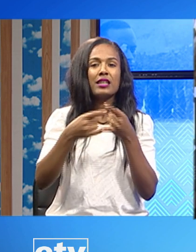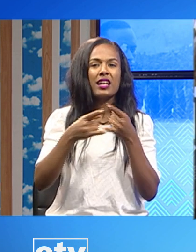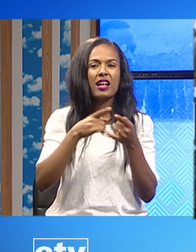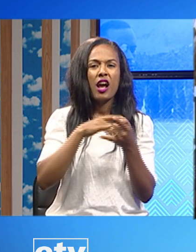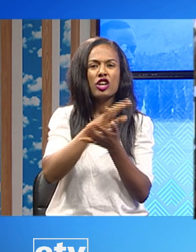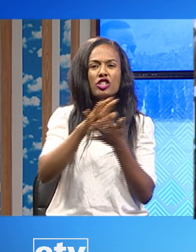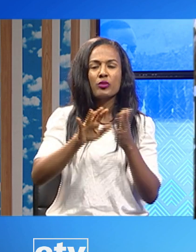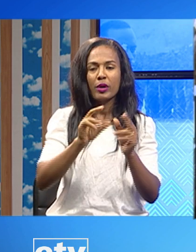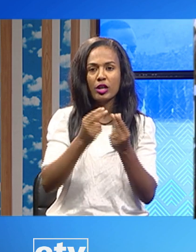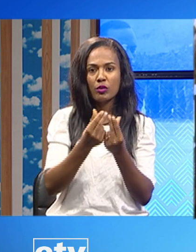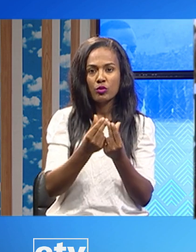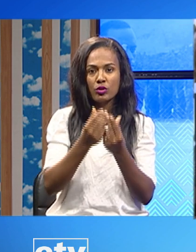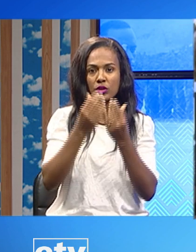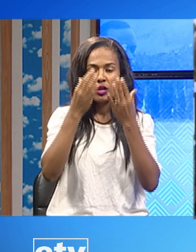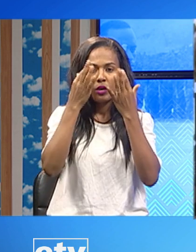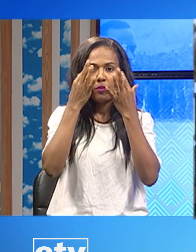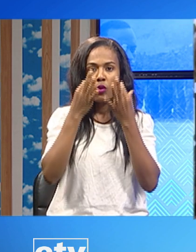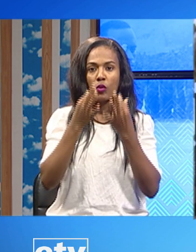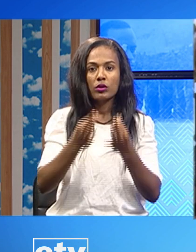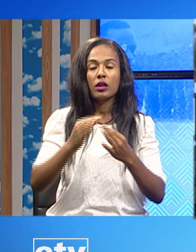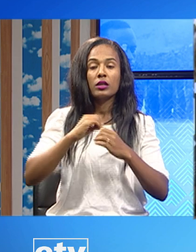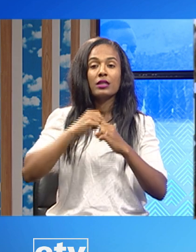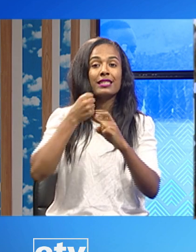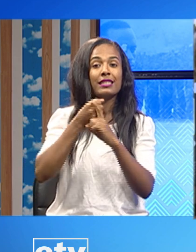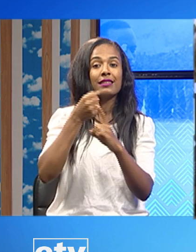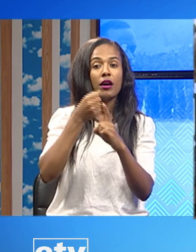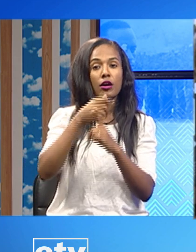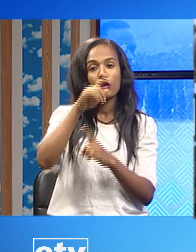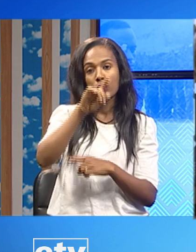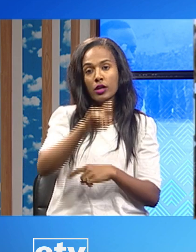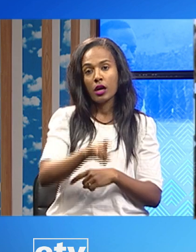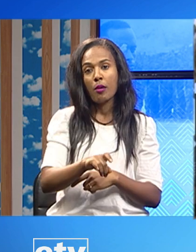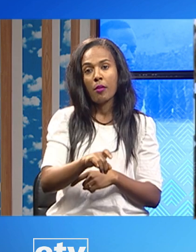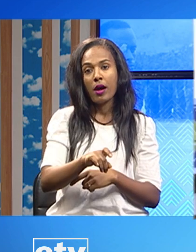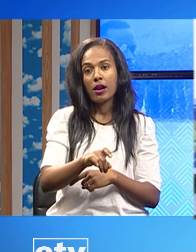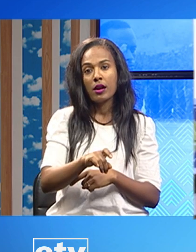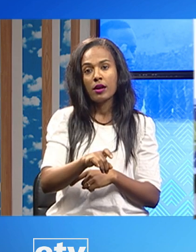ቡድን በጋራ ልንታገሉ ይገባል የሚል እምነት ነው ያለን።